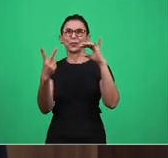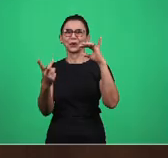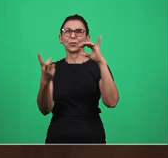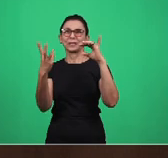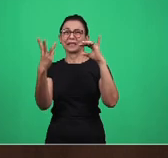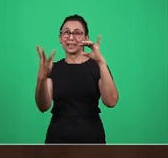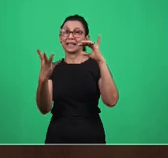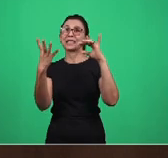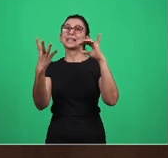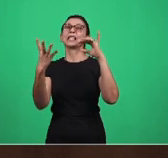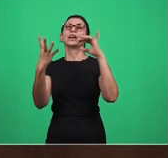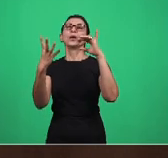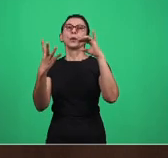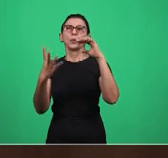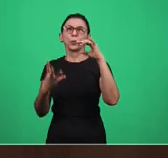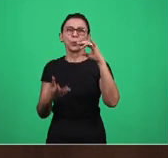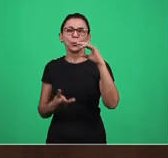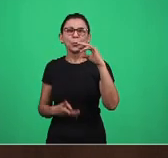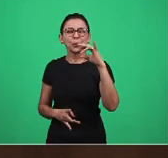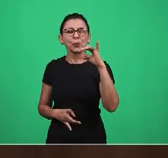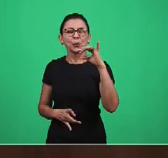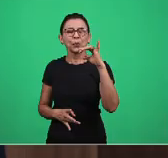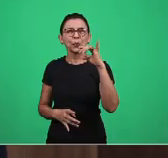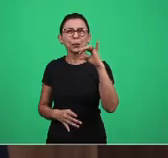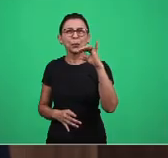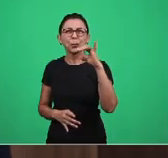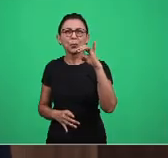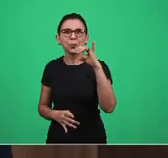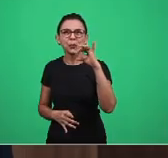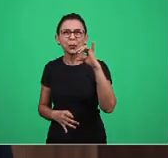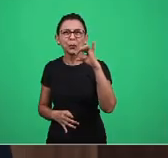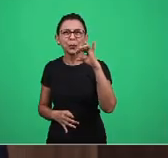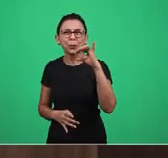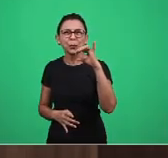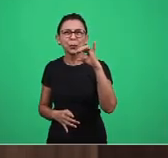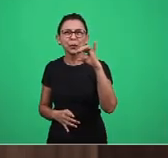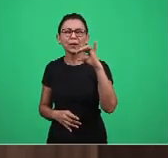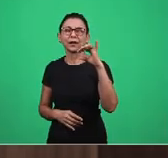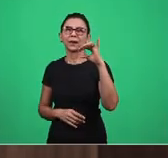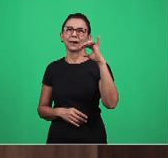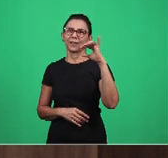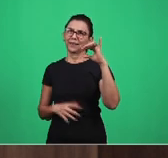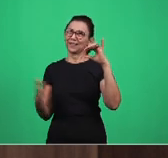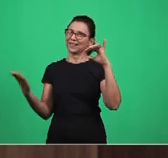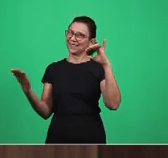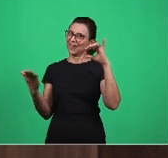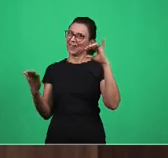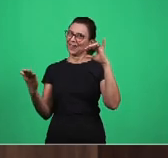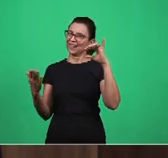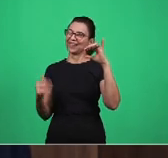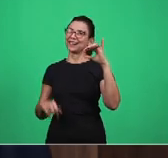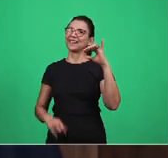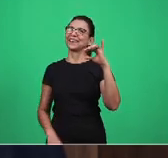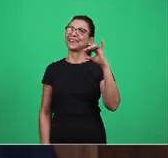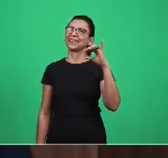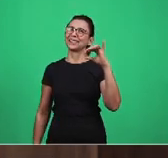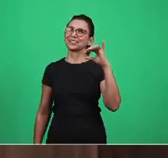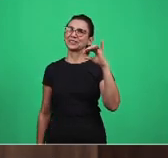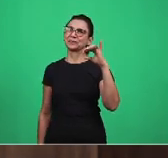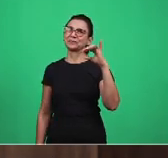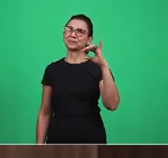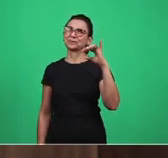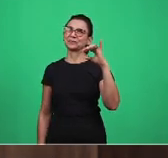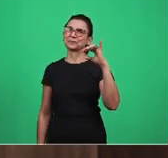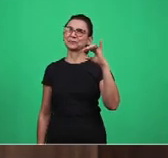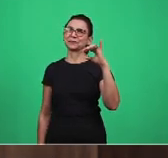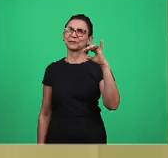Maintenant, nous allons jouer sans la pause. Nous allons jouer au premier, deuxième,